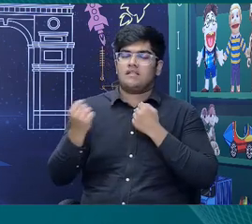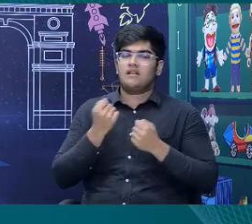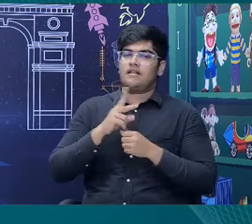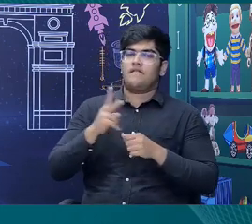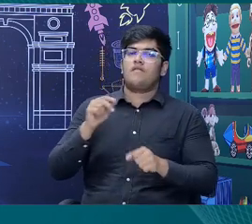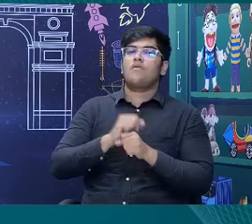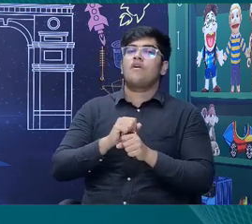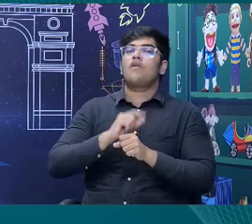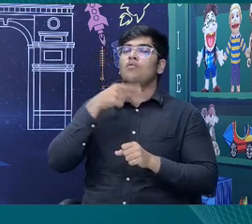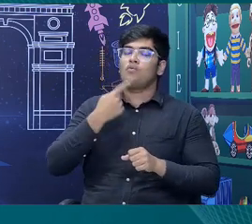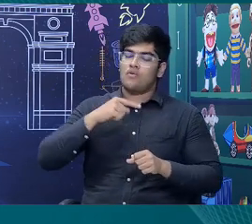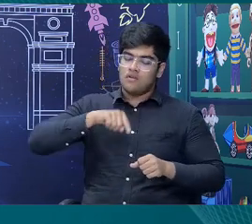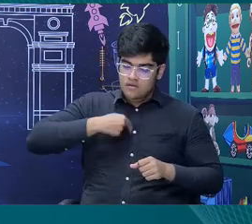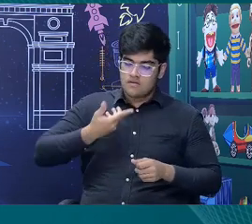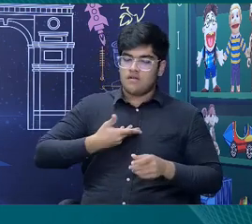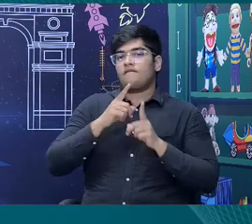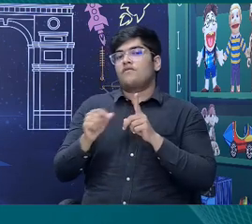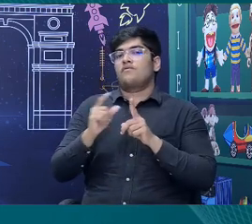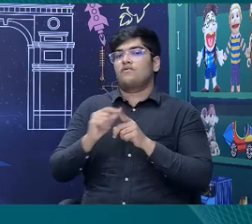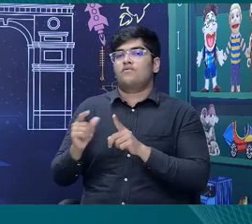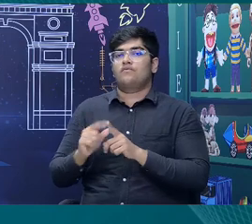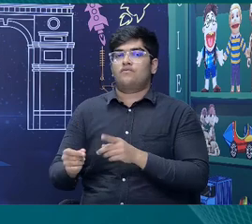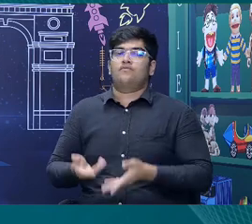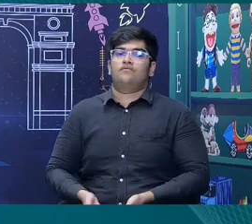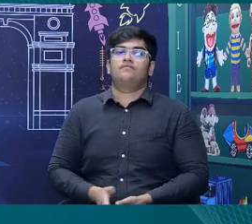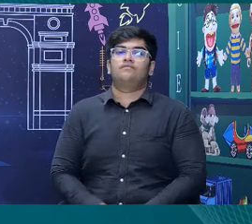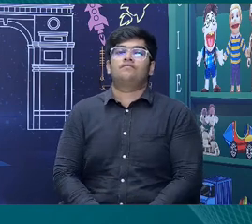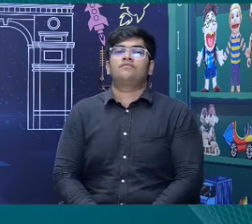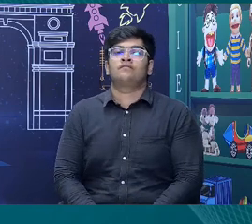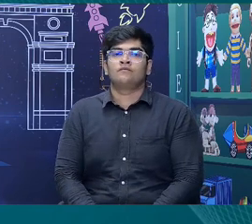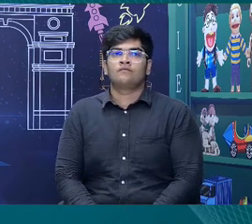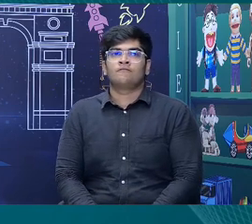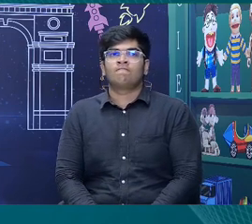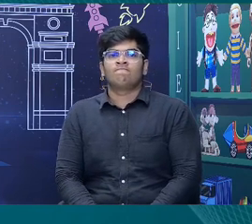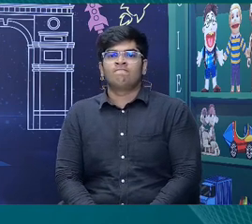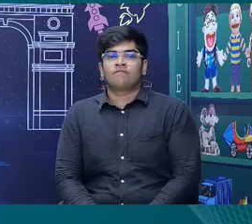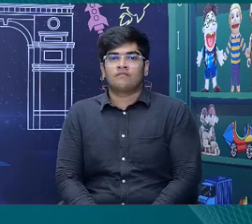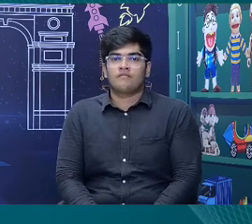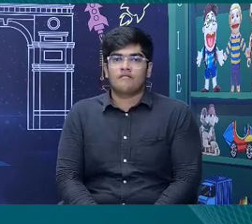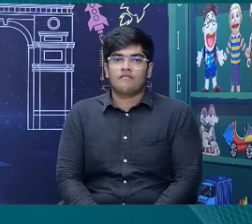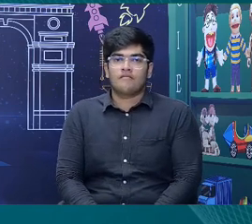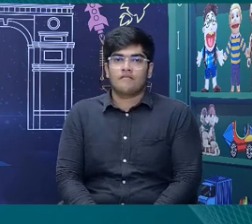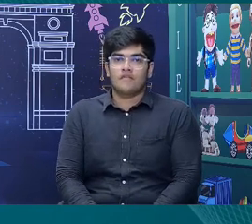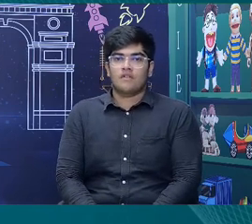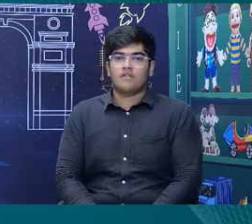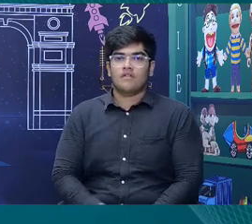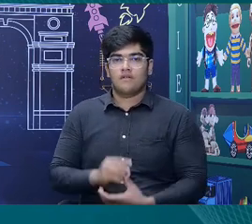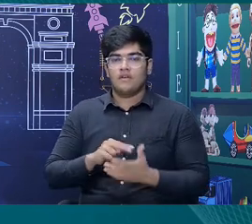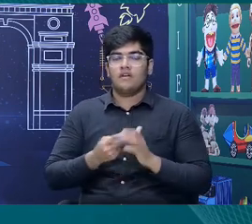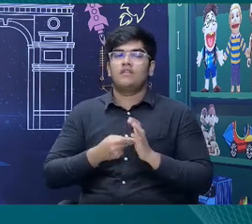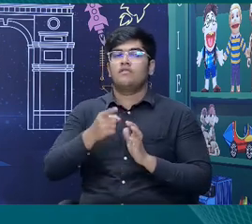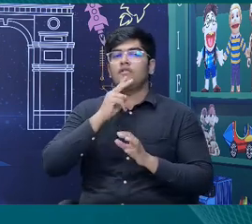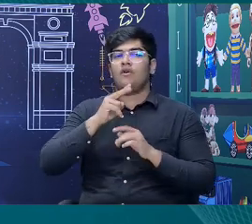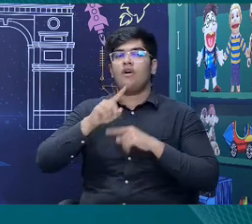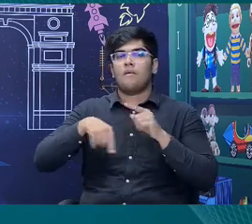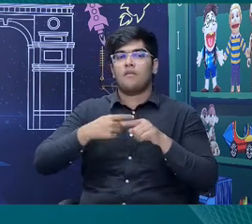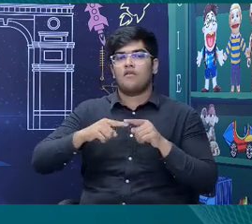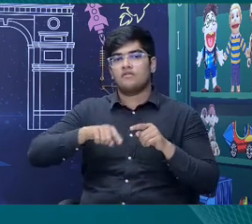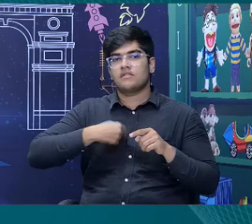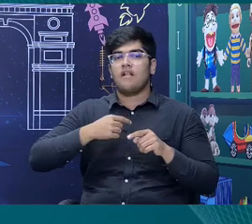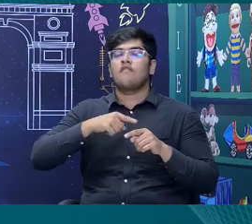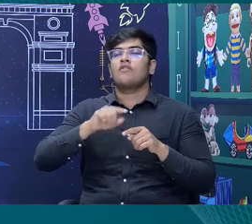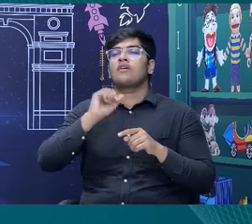अपने आप को ट्रीट कर रहे अपने आप को ट्रीट कर रहे हैं वही आप सेल्फ अवेयरनेस की बात करते हैं जब आप एक्जिस्टेंशल थेरेपी की बात करते कि आप अपने बारे में क्या समझ